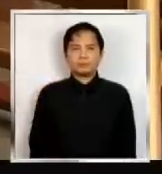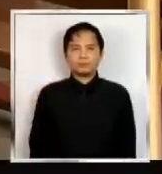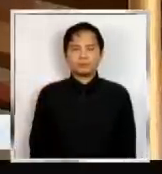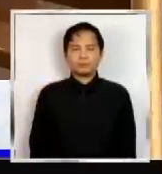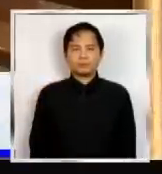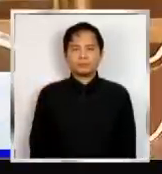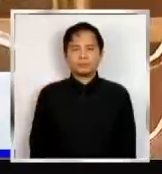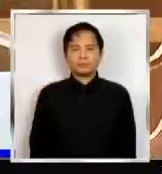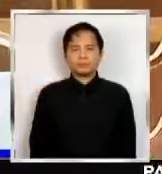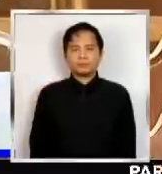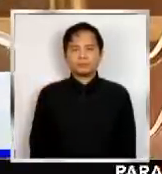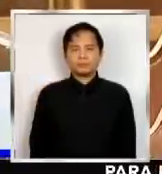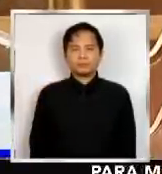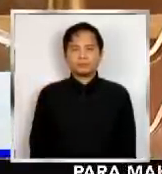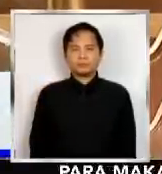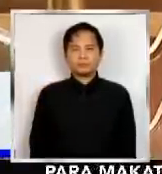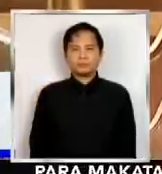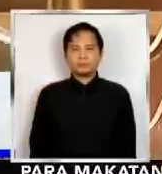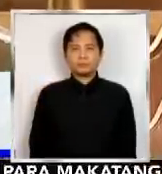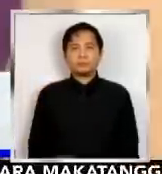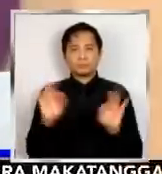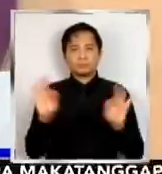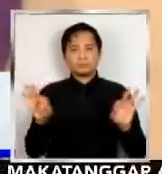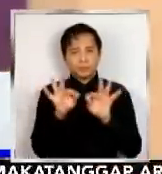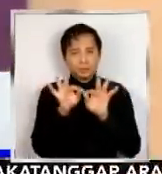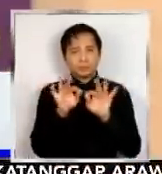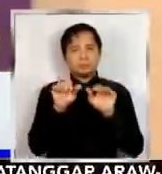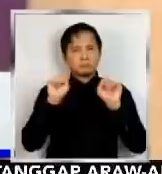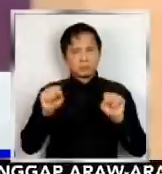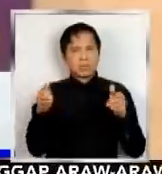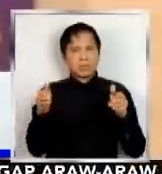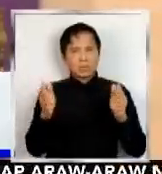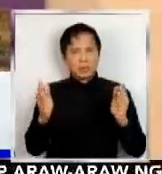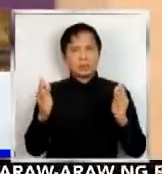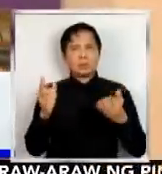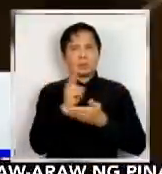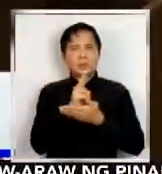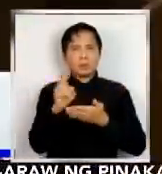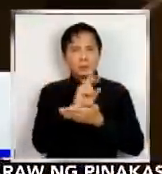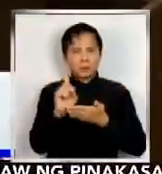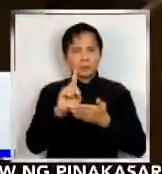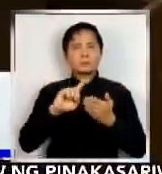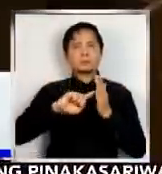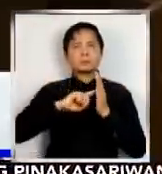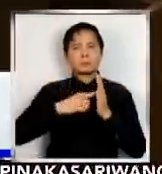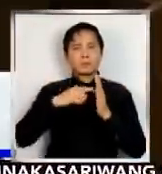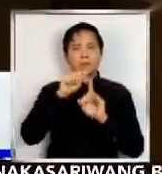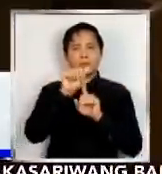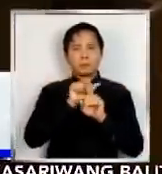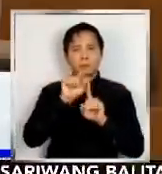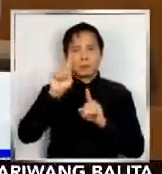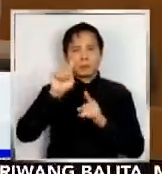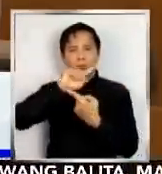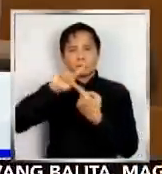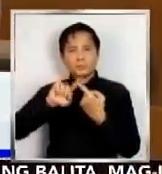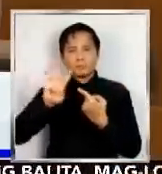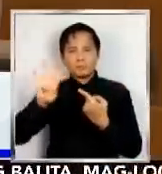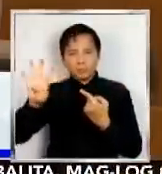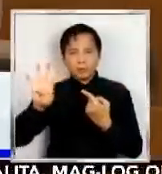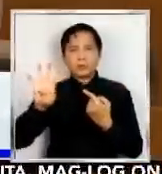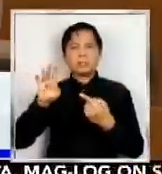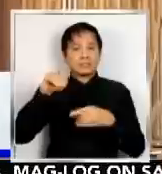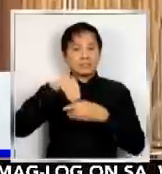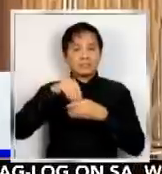Pwede na ang misa at iba pang religious gathering ngayong Holy Week simula April 1 hanggang 4 sa mga lugar na nasa NCR Plus Bubble tulad ng